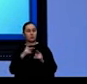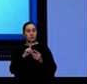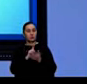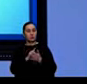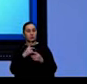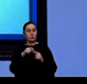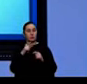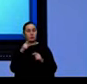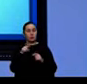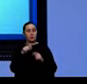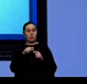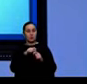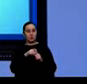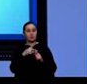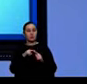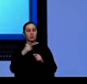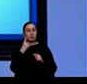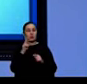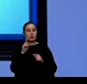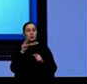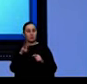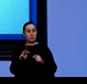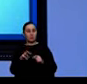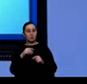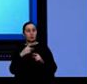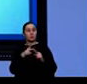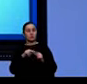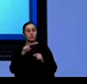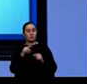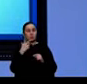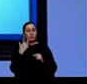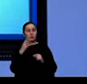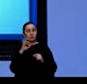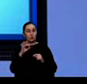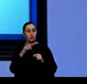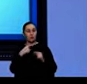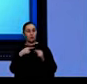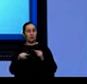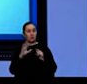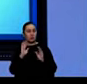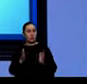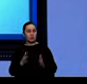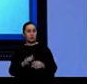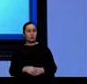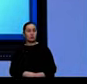Yo'q, albatta. 1000 metrimiz 1 kilometr. Demak, 3 0 ga farq